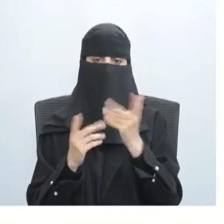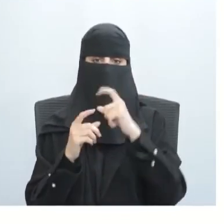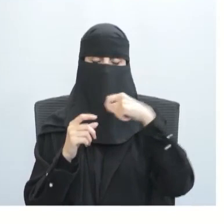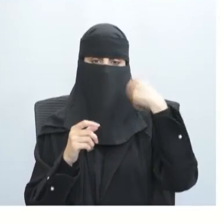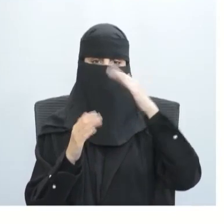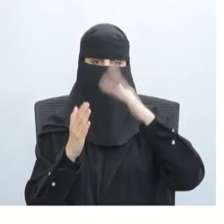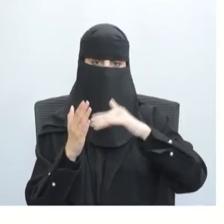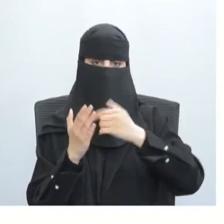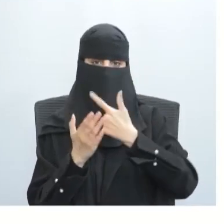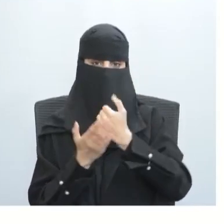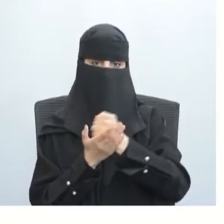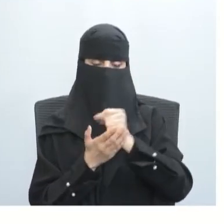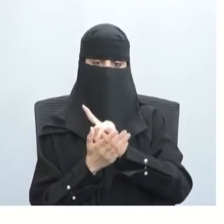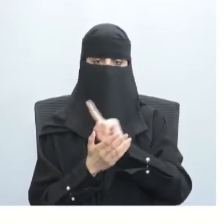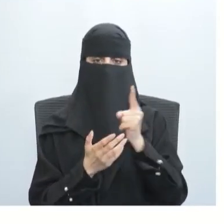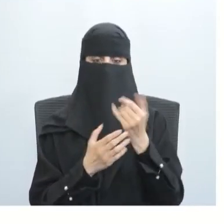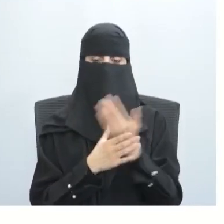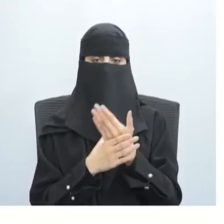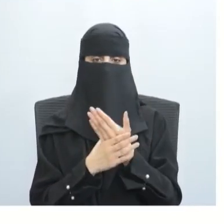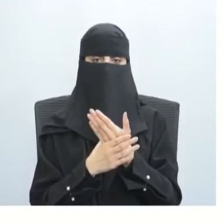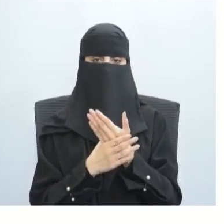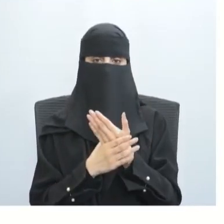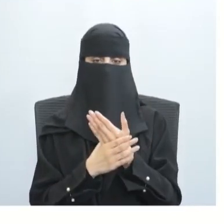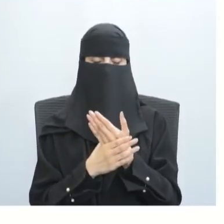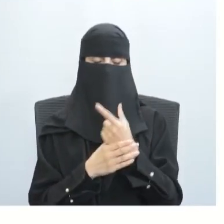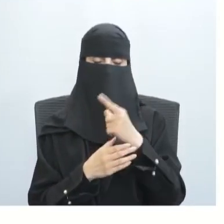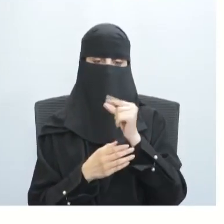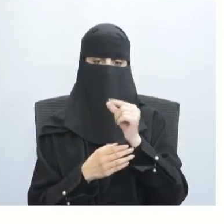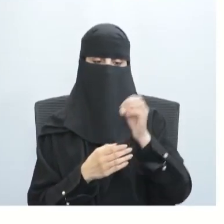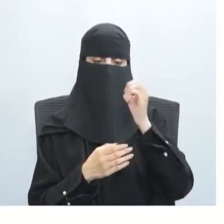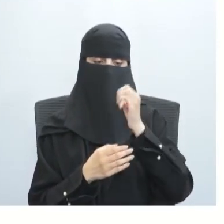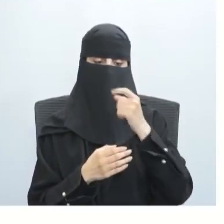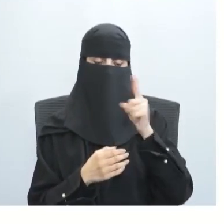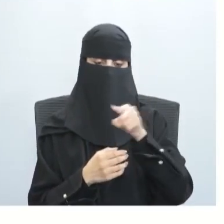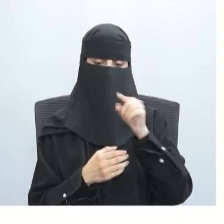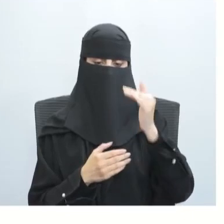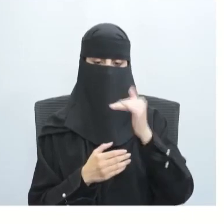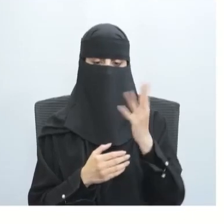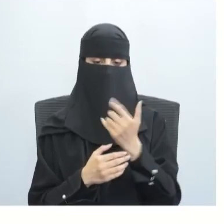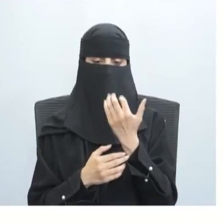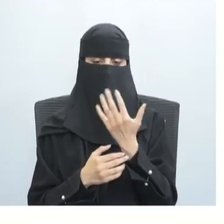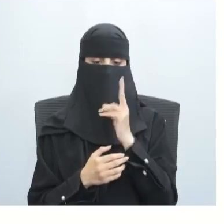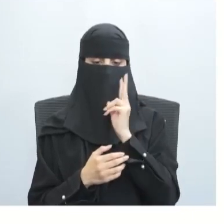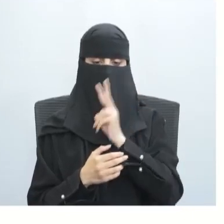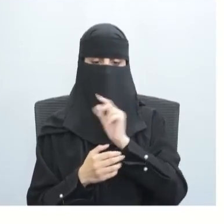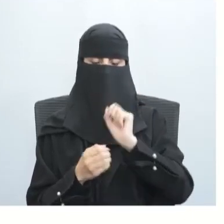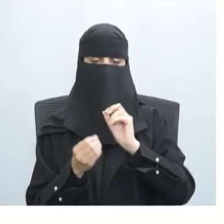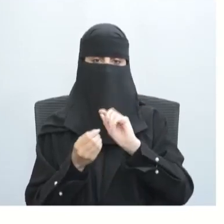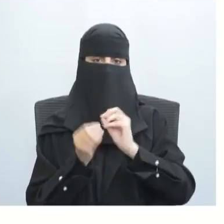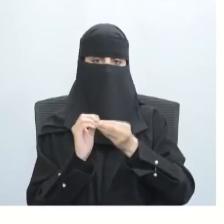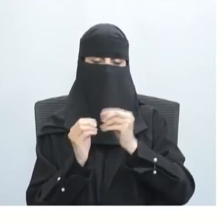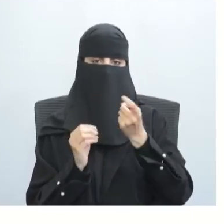مقطع من المخطط الزمني احسنت اجابه خاطئه او العباره خاطئه